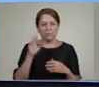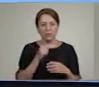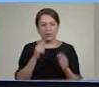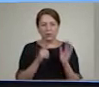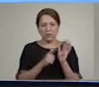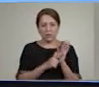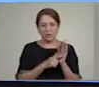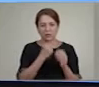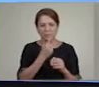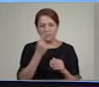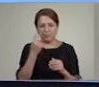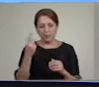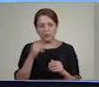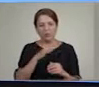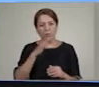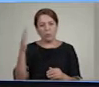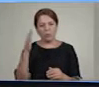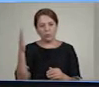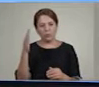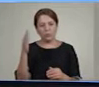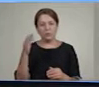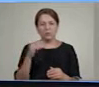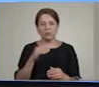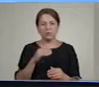7 birlik o'ng tomonga siljitamiz.